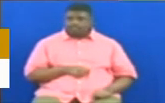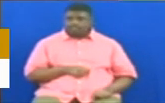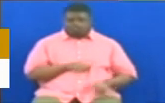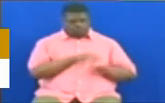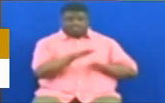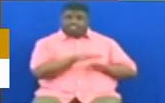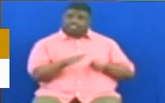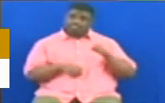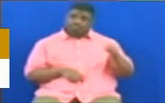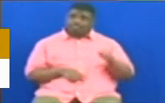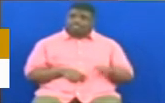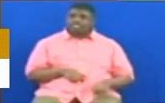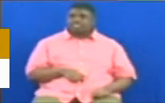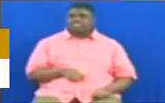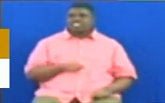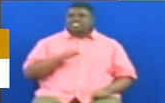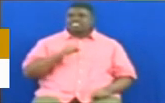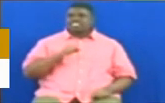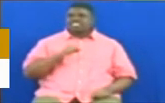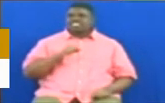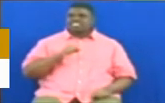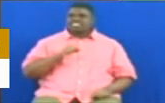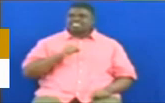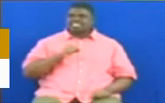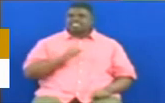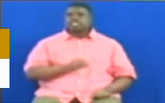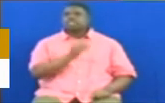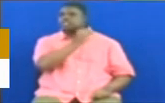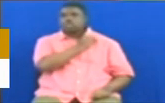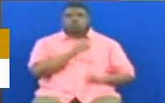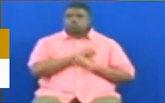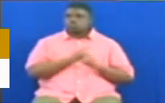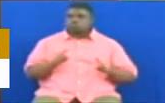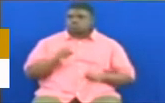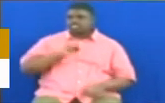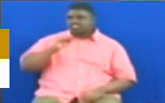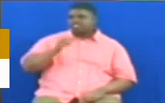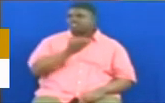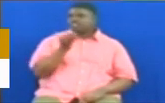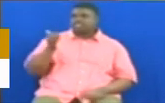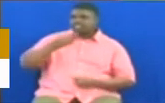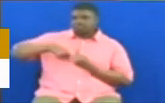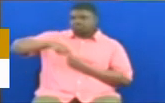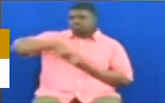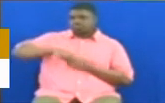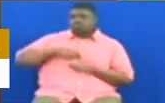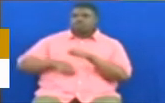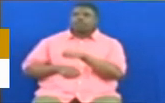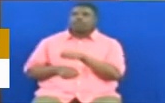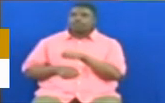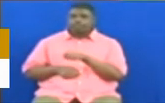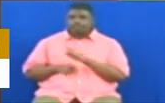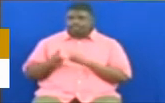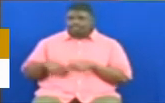tunachoeleza hapa ni kile cheo na sio zile sifa zingine zinazozunguka cheo cha rais.